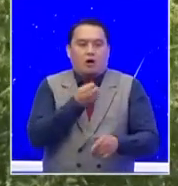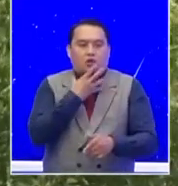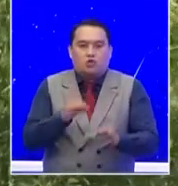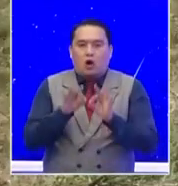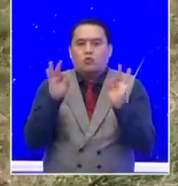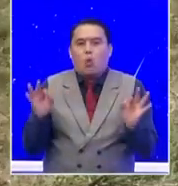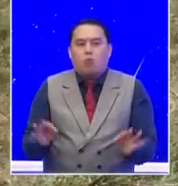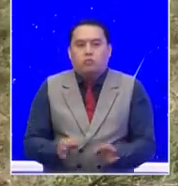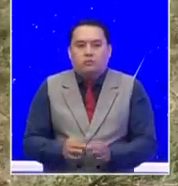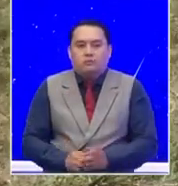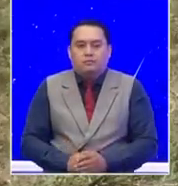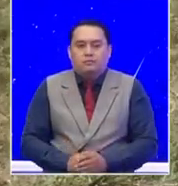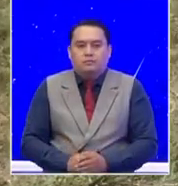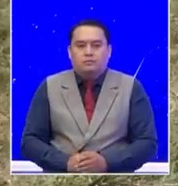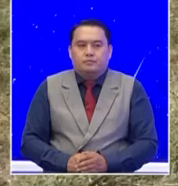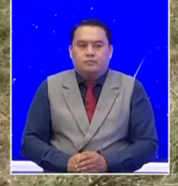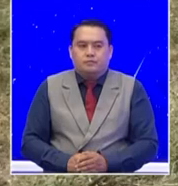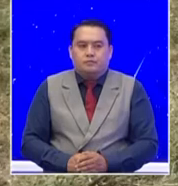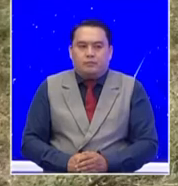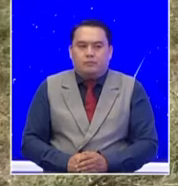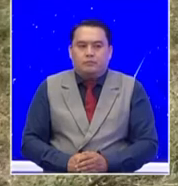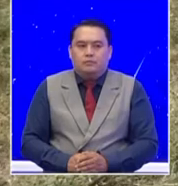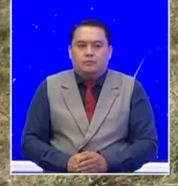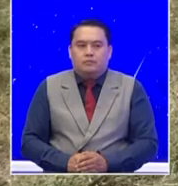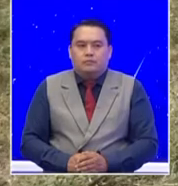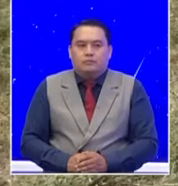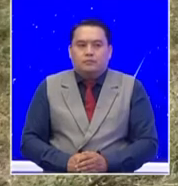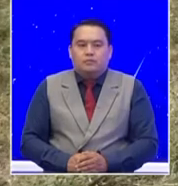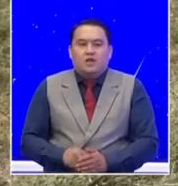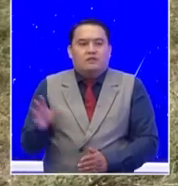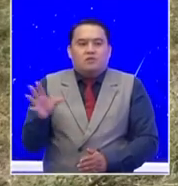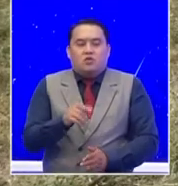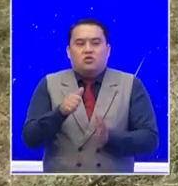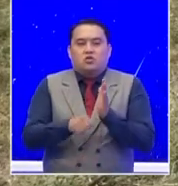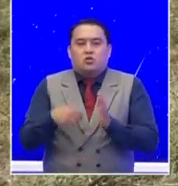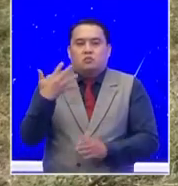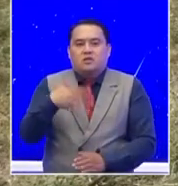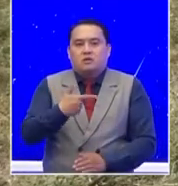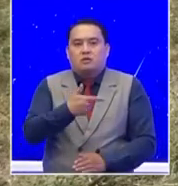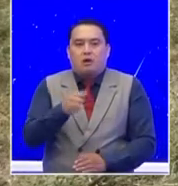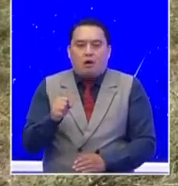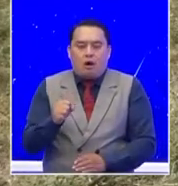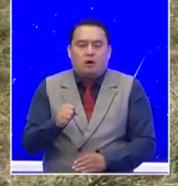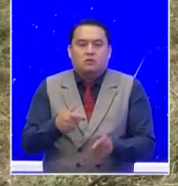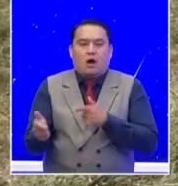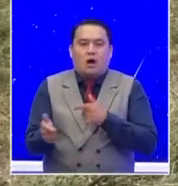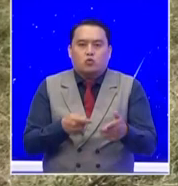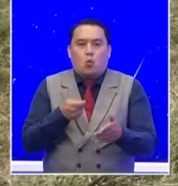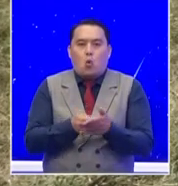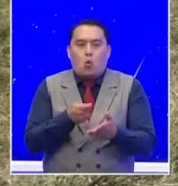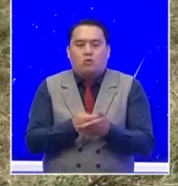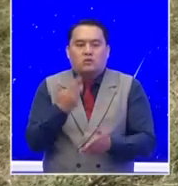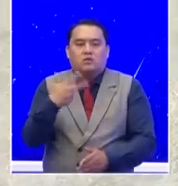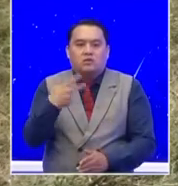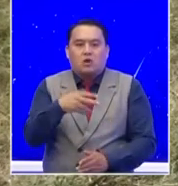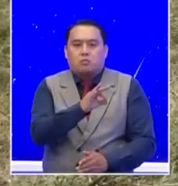объем old silver using всего 650 гектаров отведена под заготовку корма 30